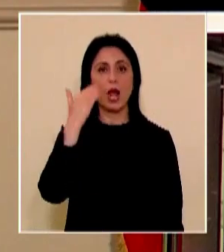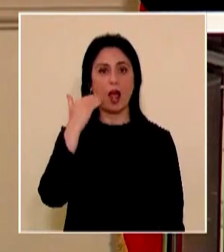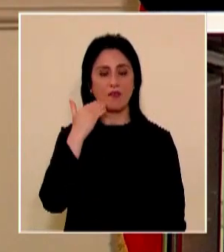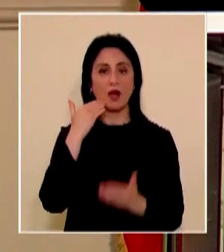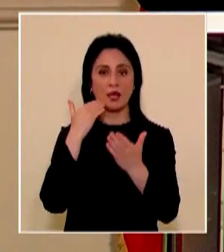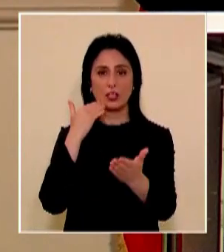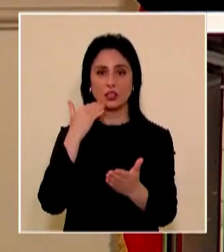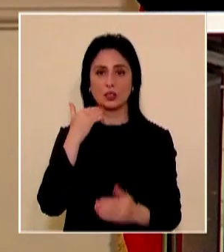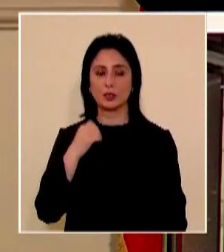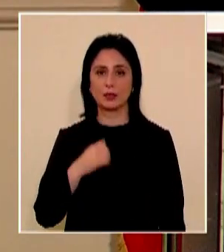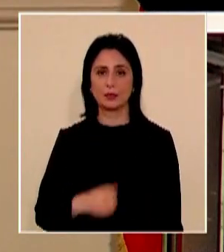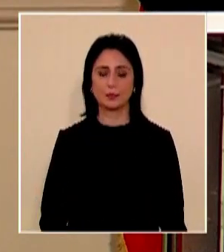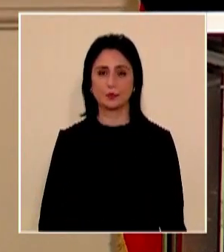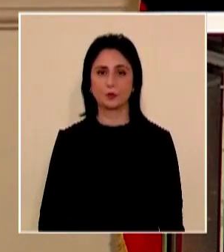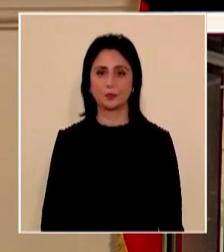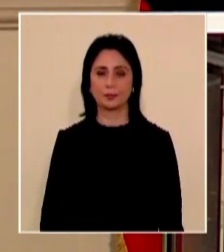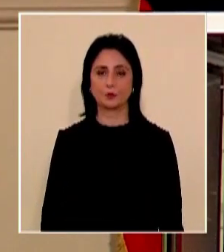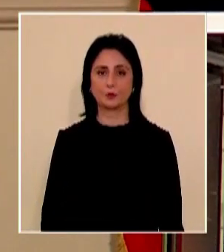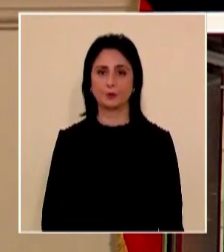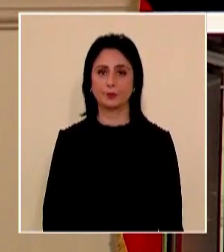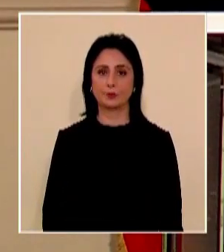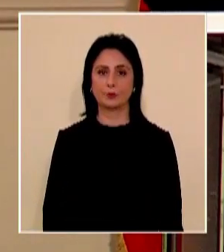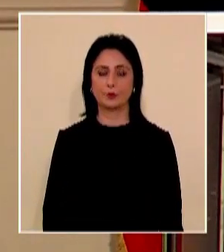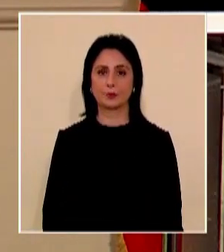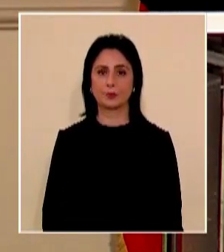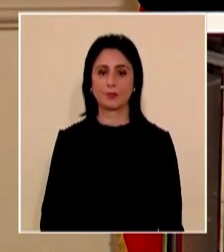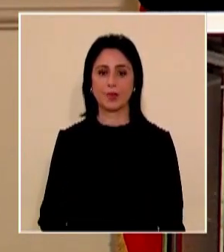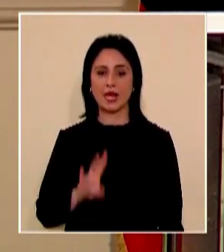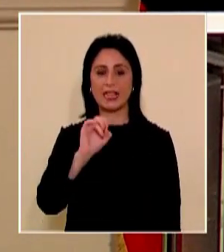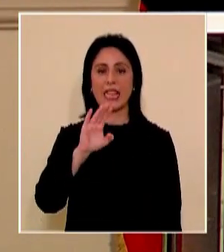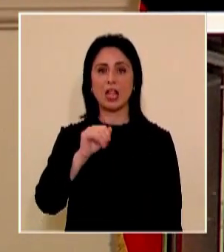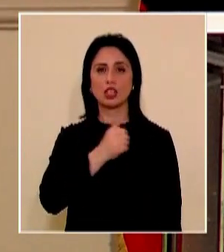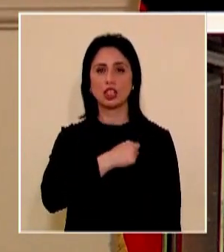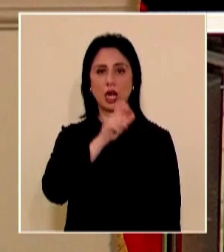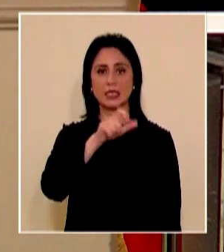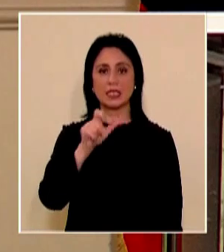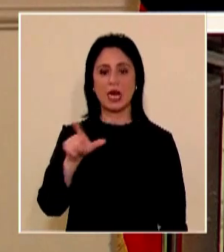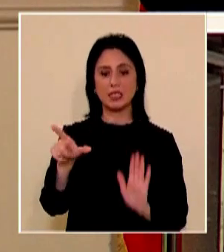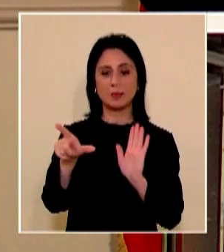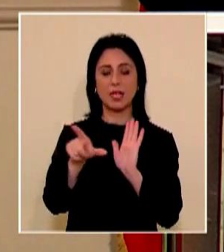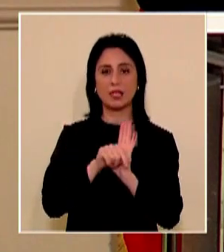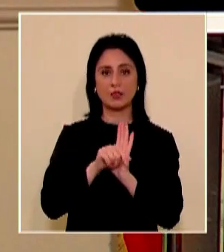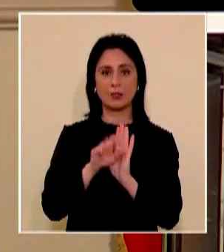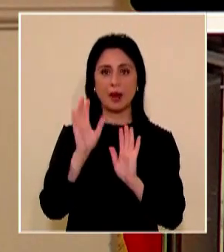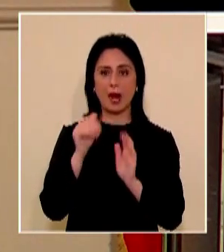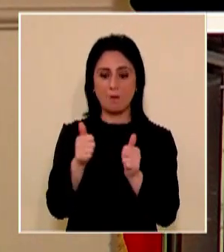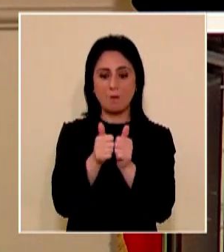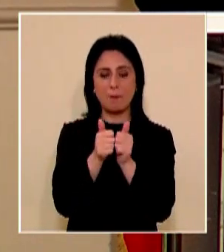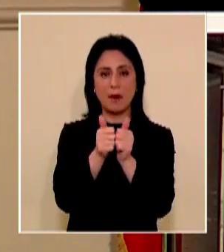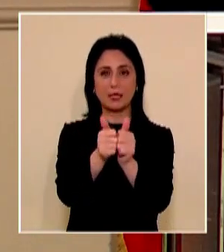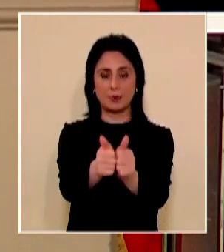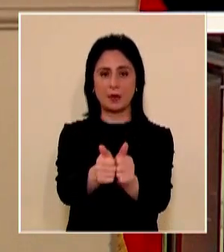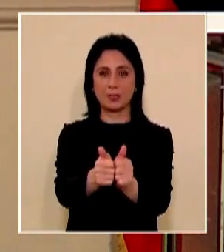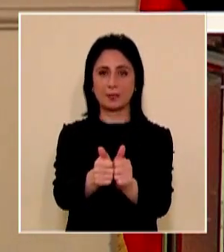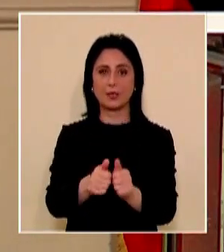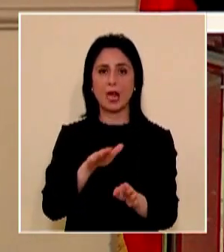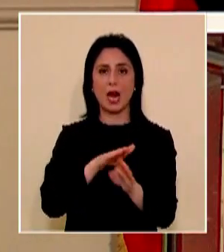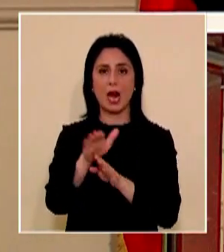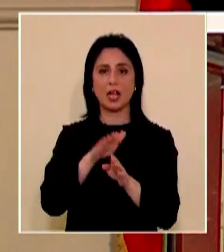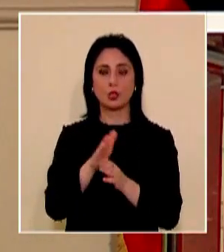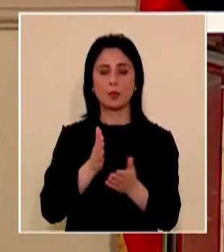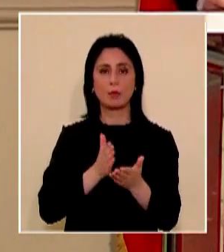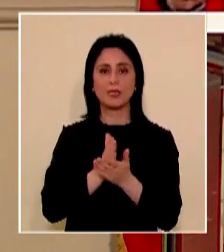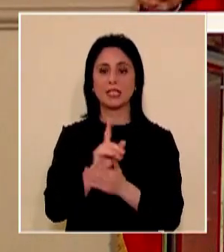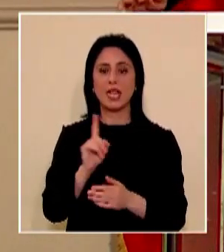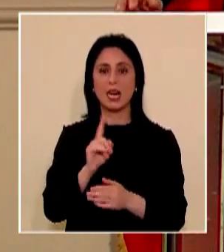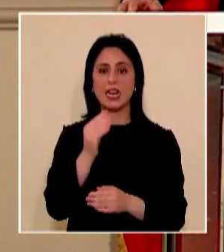w ramię z żołnierzami państw Sojuszu Północnoatlantyckiego, w tym żołnierzami polskimi. Za to bardzo jeszcze raz